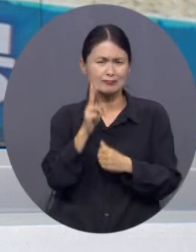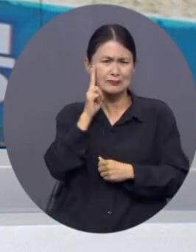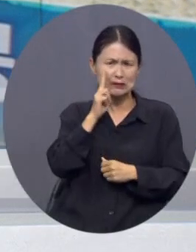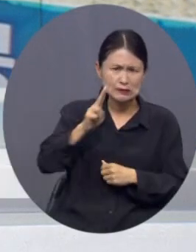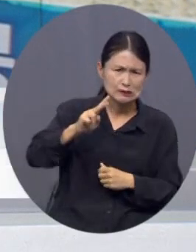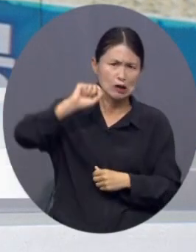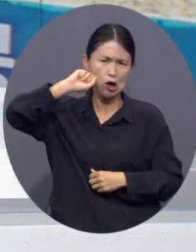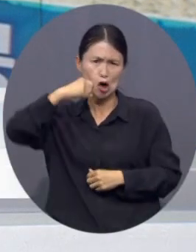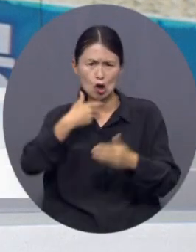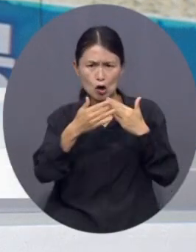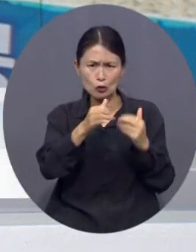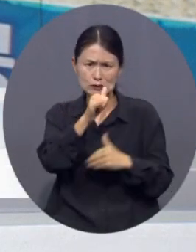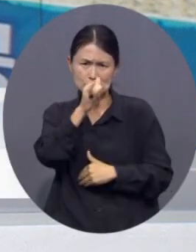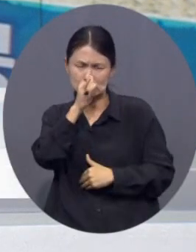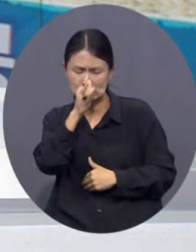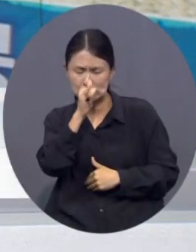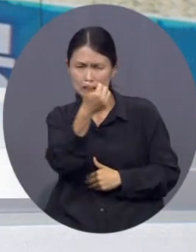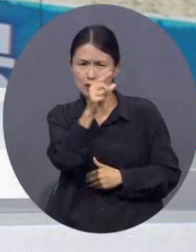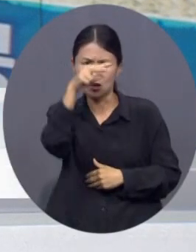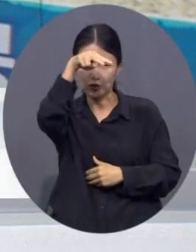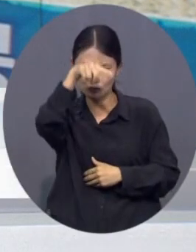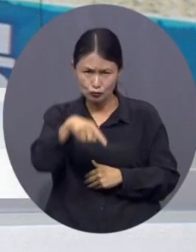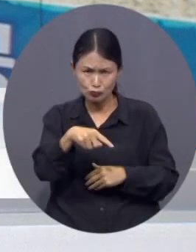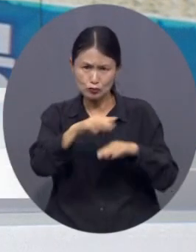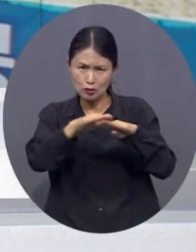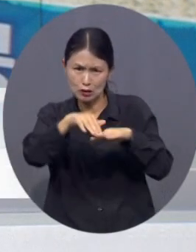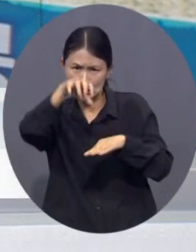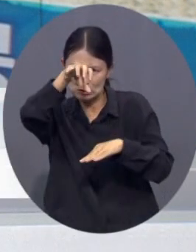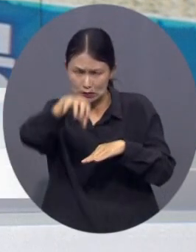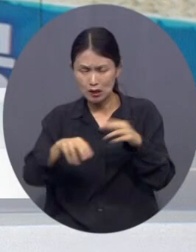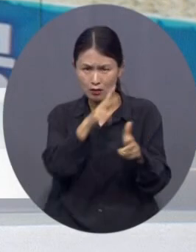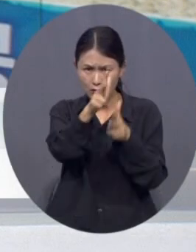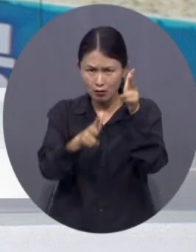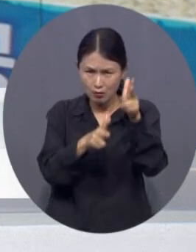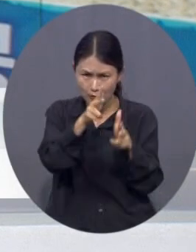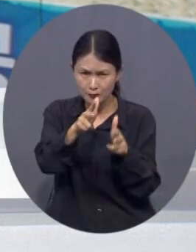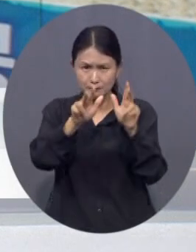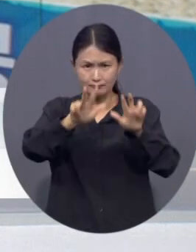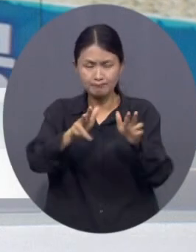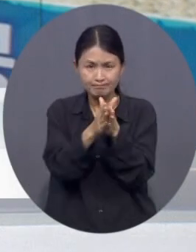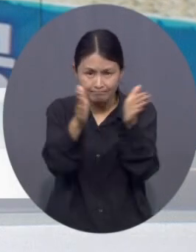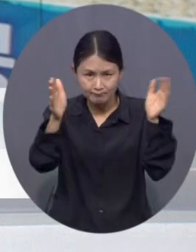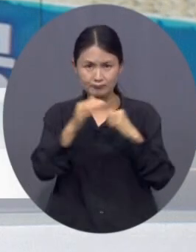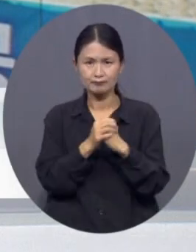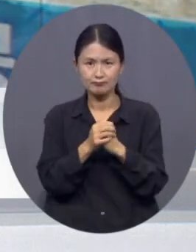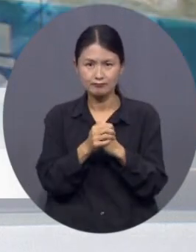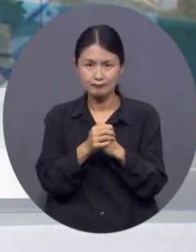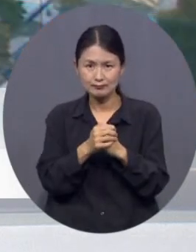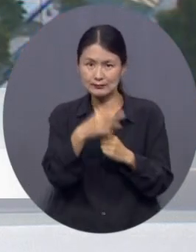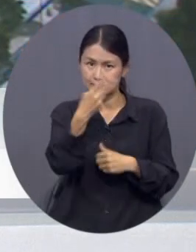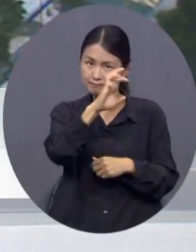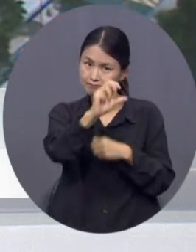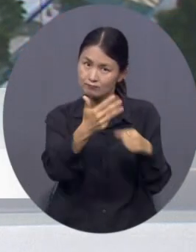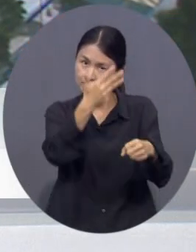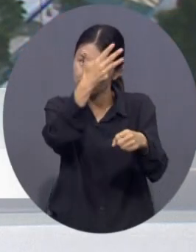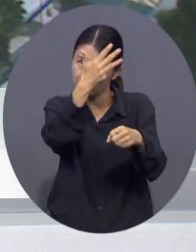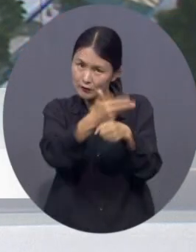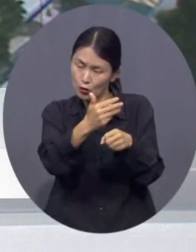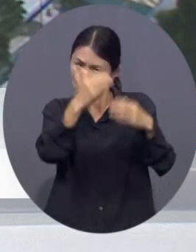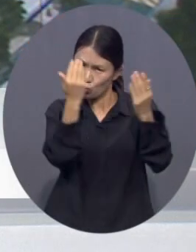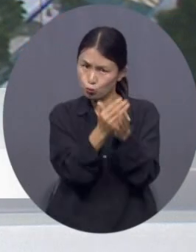심각한 처리난을 겪고 있는 제주시 도두동 하수 처리 시설 현대화 사업이 본격 시작됐습니다.